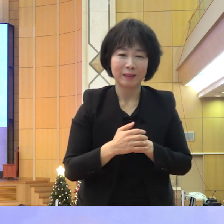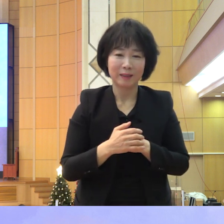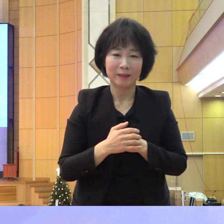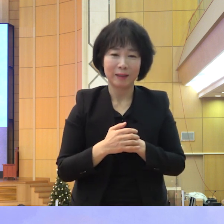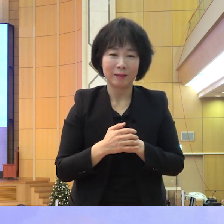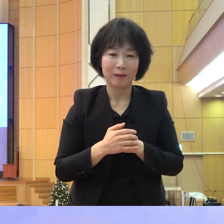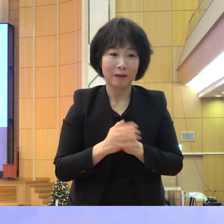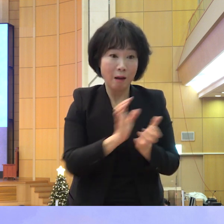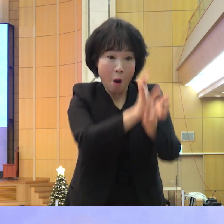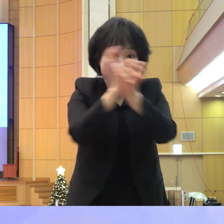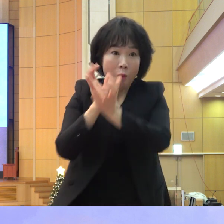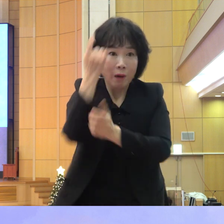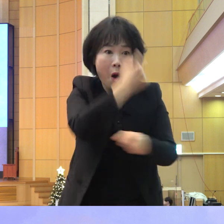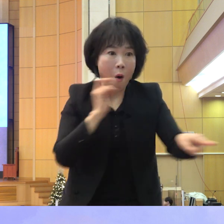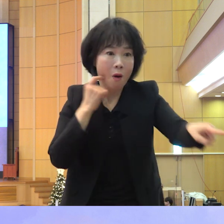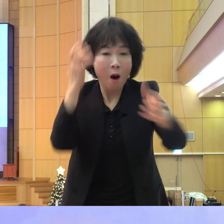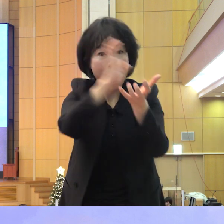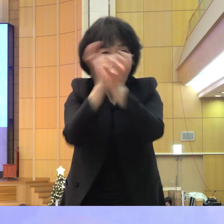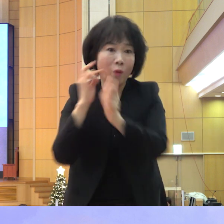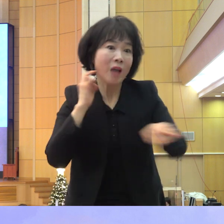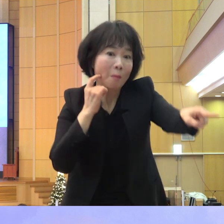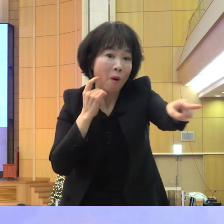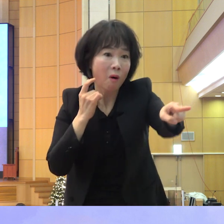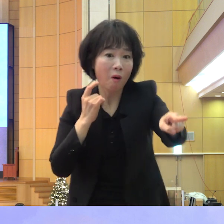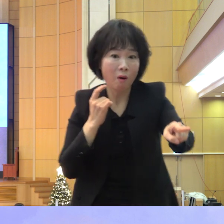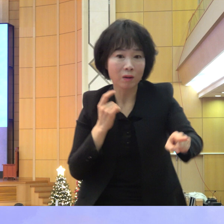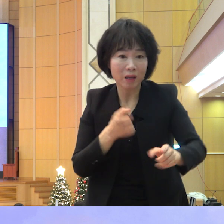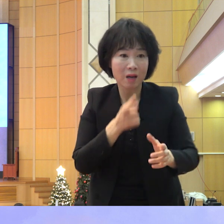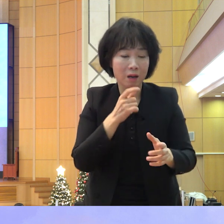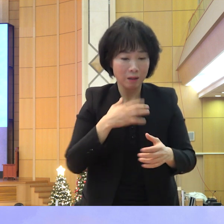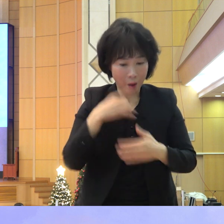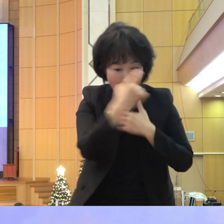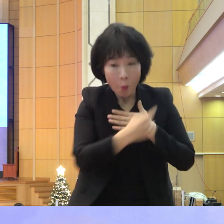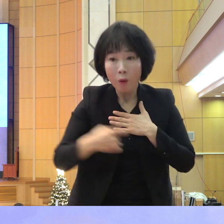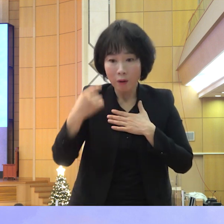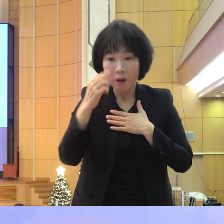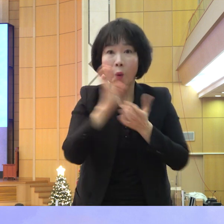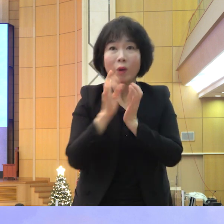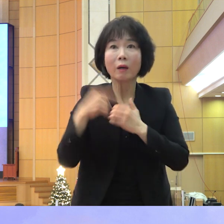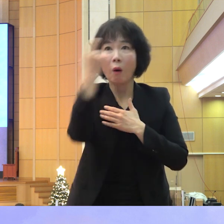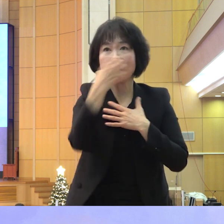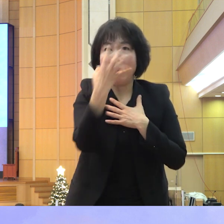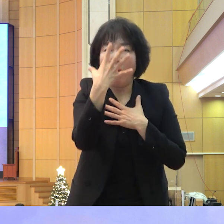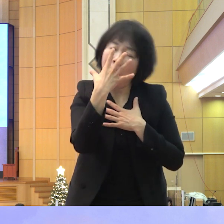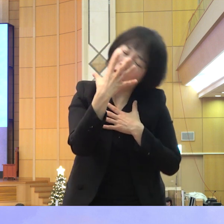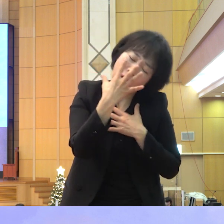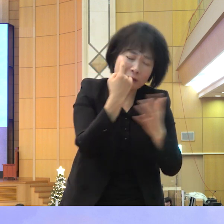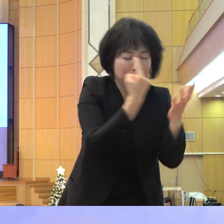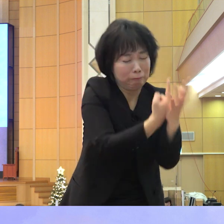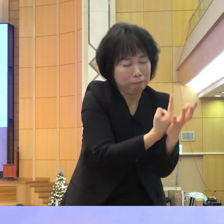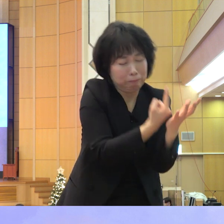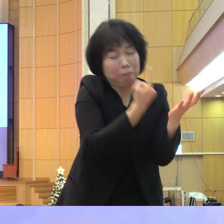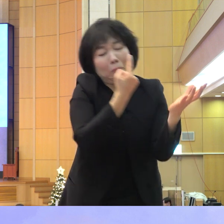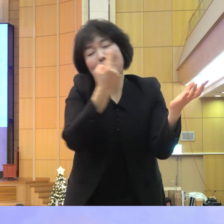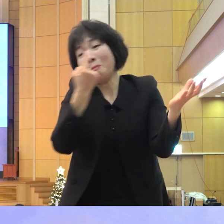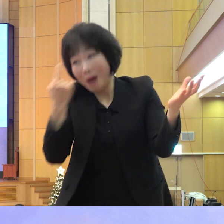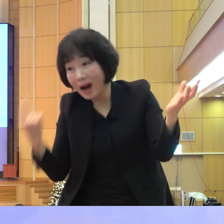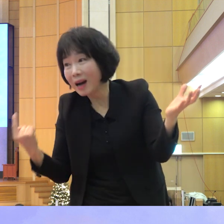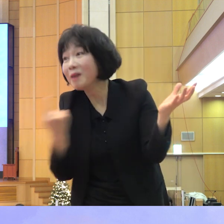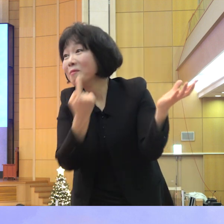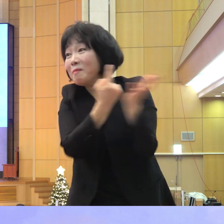보이기도 싫고 보기도 싫으니까 그냥 물속에 가 숨어 살았대요. 그리고선 모든 꽃들이 밤에